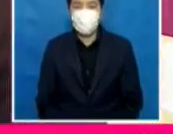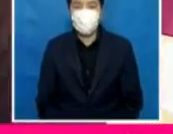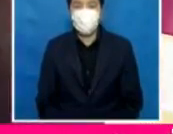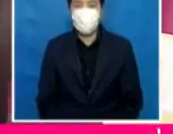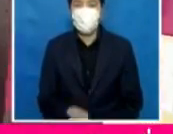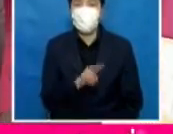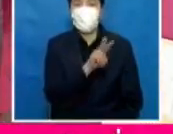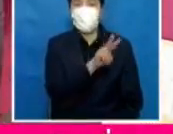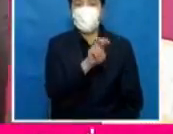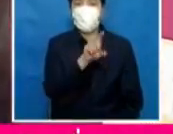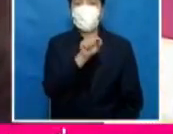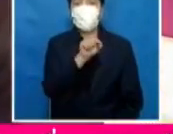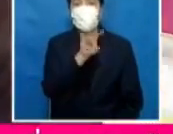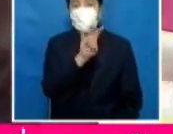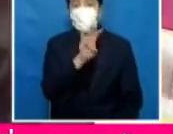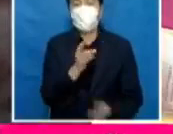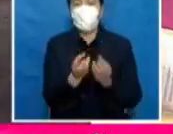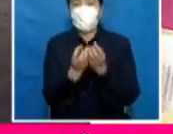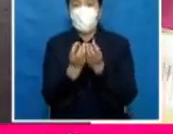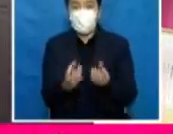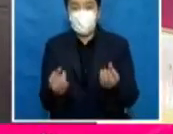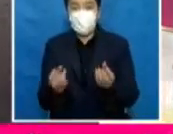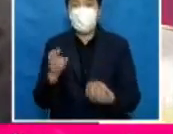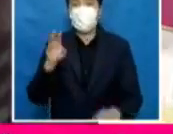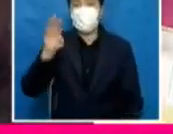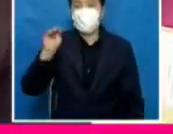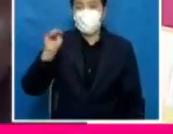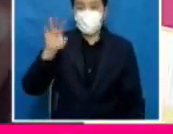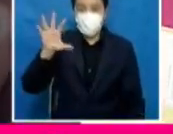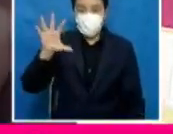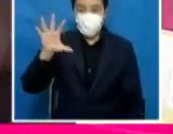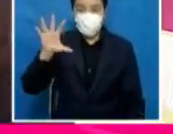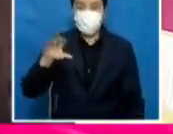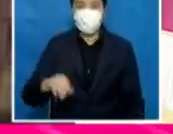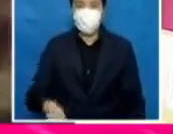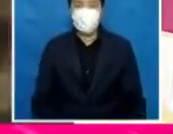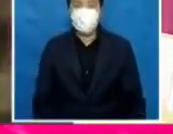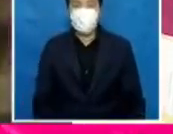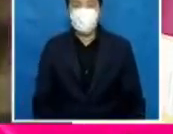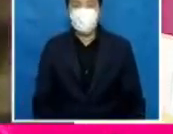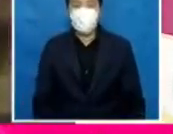และงวดที่227จำนวน45ลูก